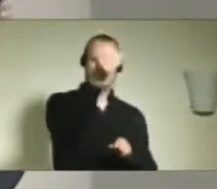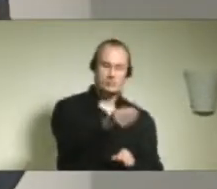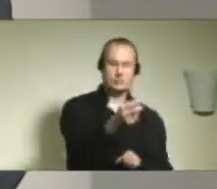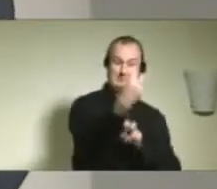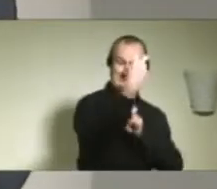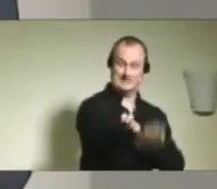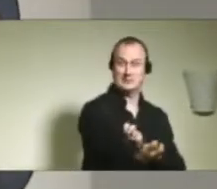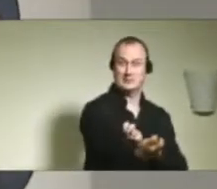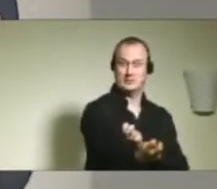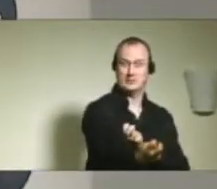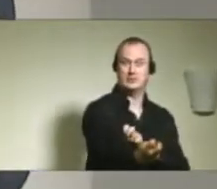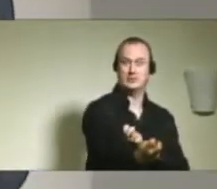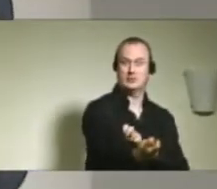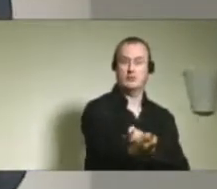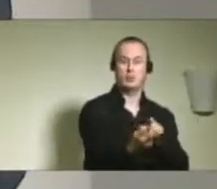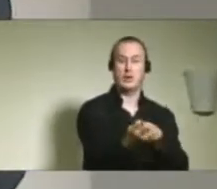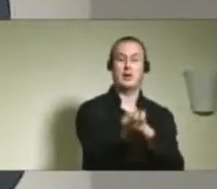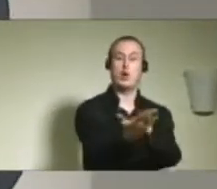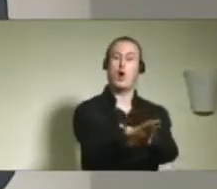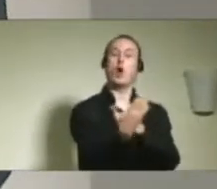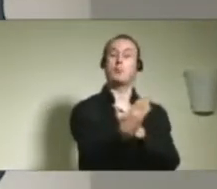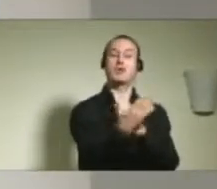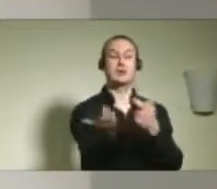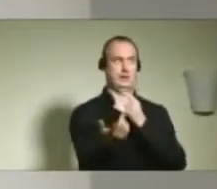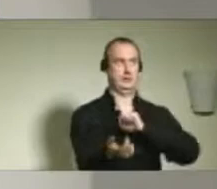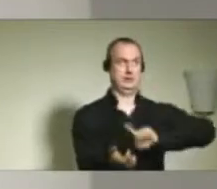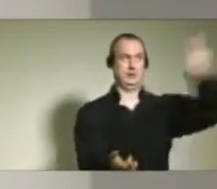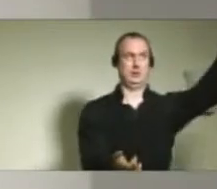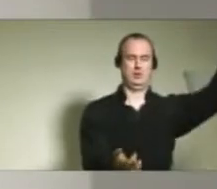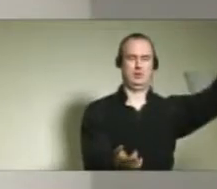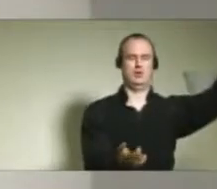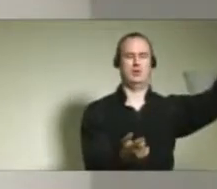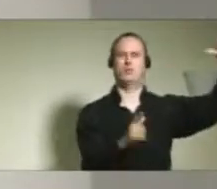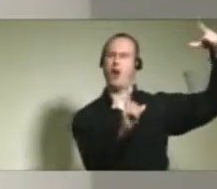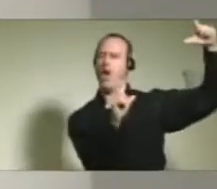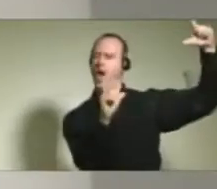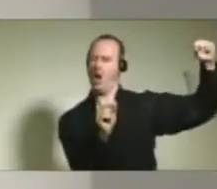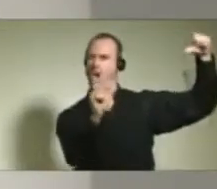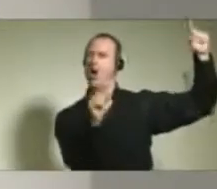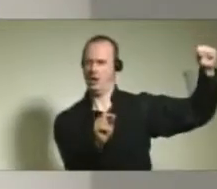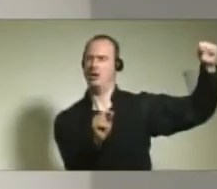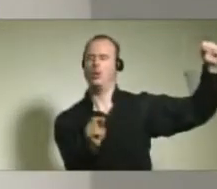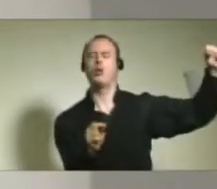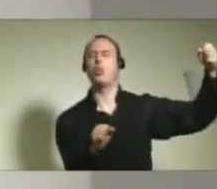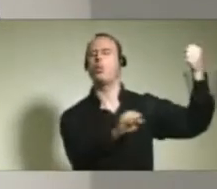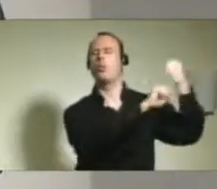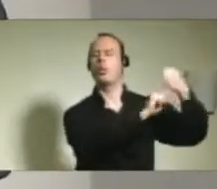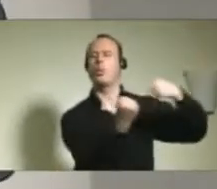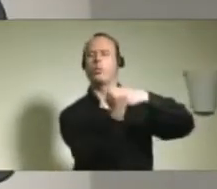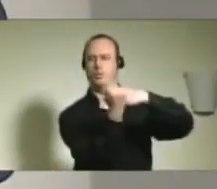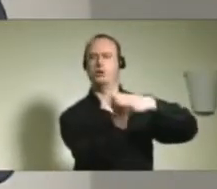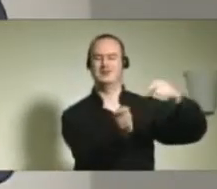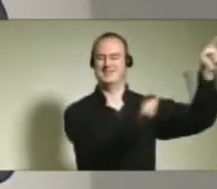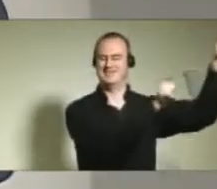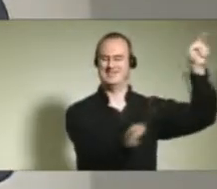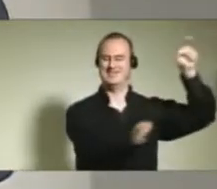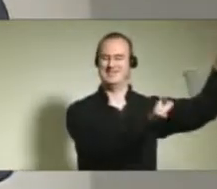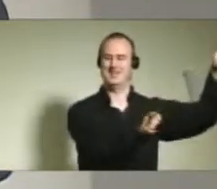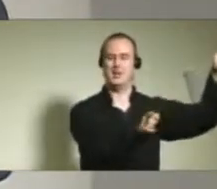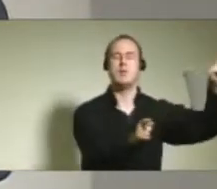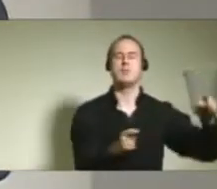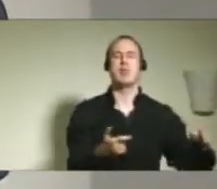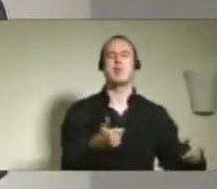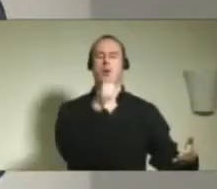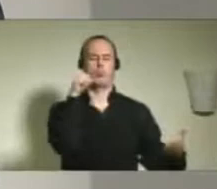assis à la table de négociation. Donc, on voit la collusion entre le gouvernement et Post